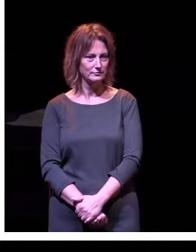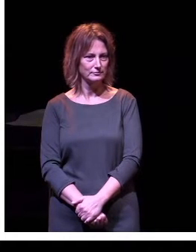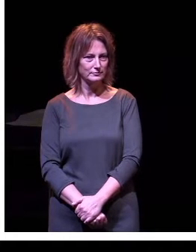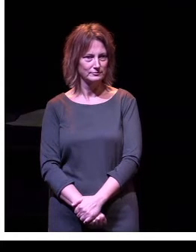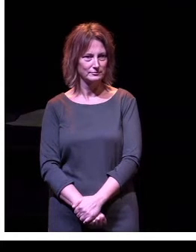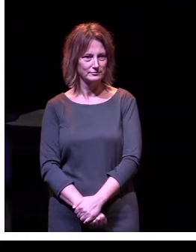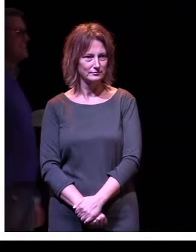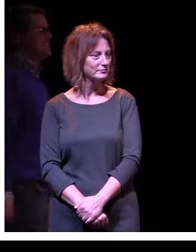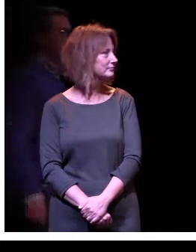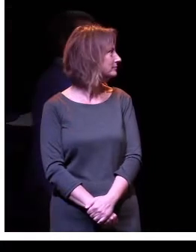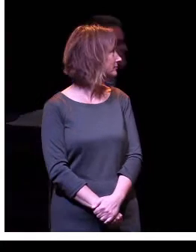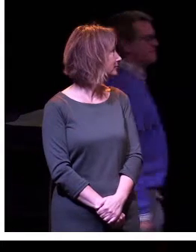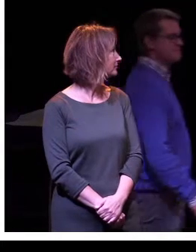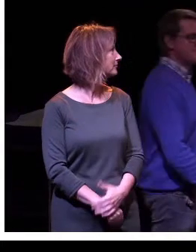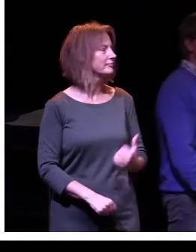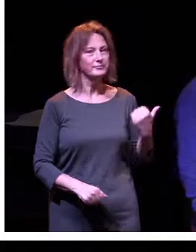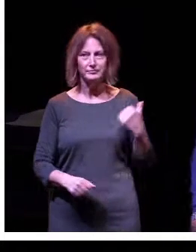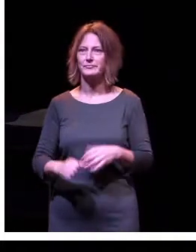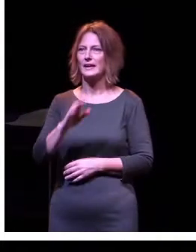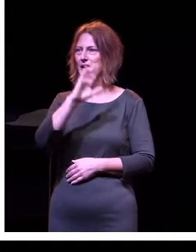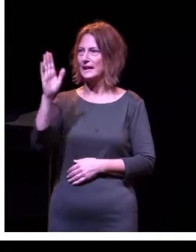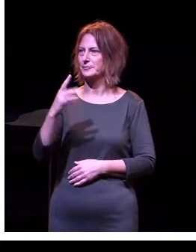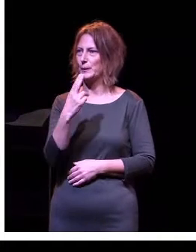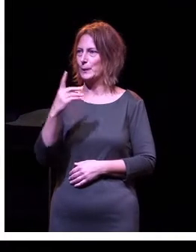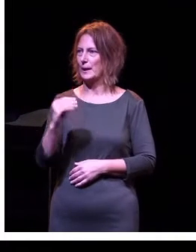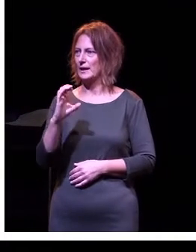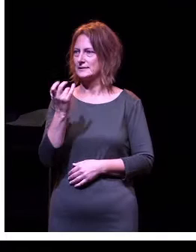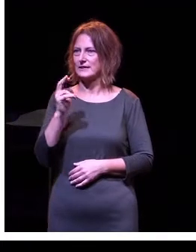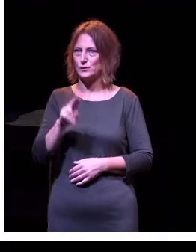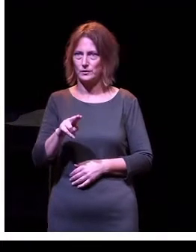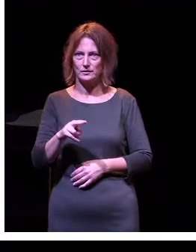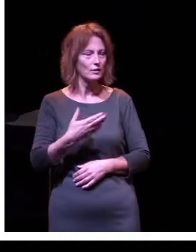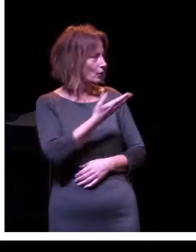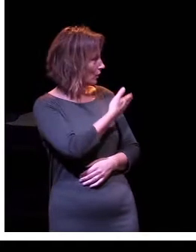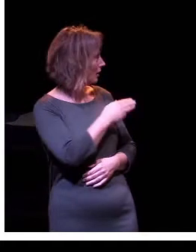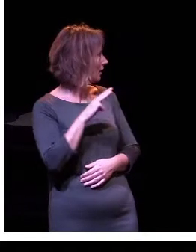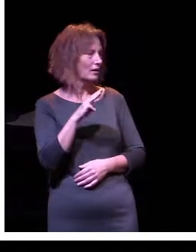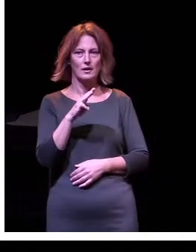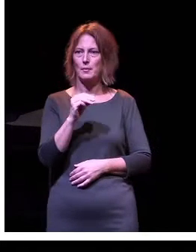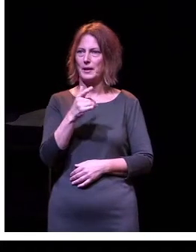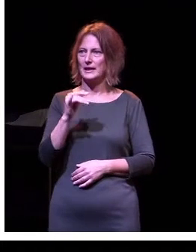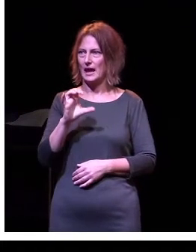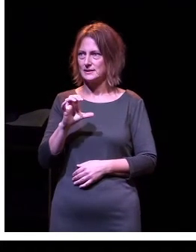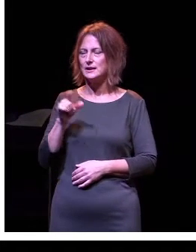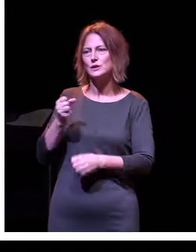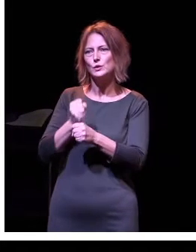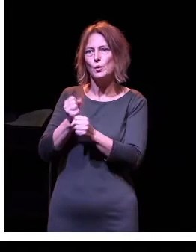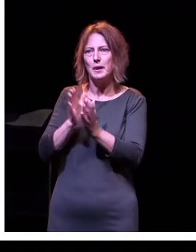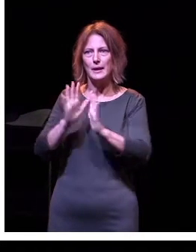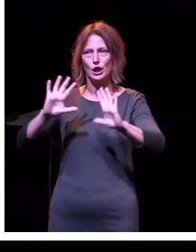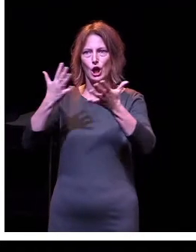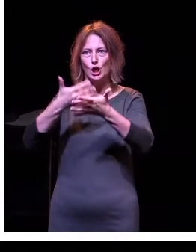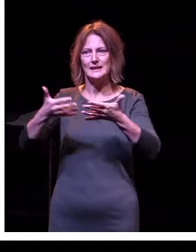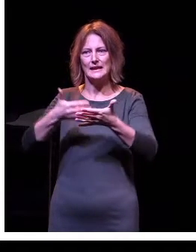förlåt. Ingen fara. Hej, Ulla Svensson heter jag. Det här är Mattias Klenbäck som Hej. Jobbar med klartext i